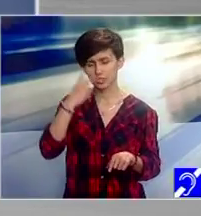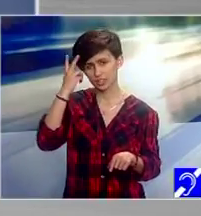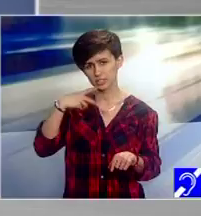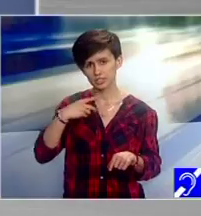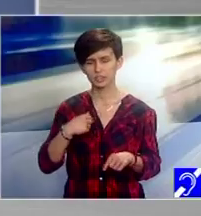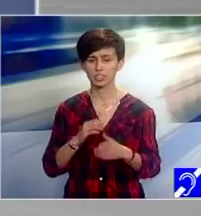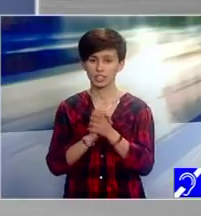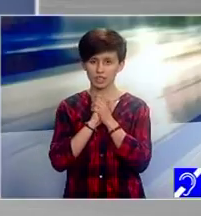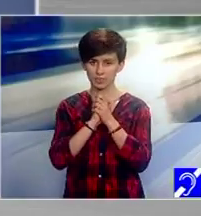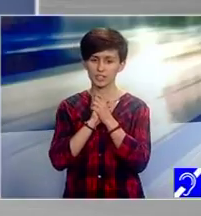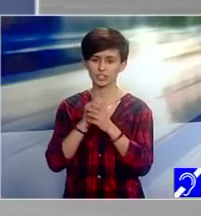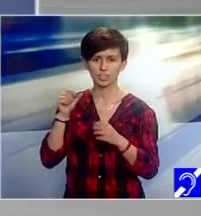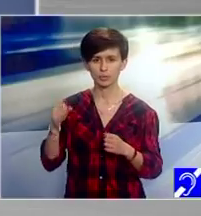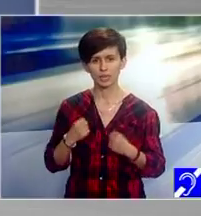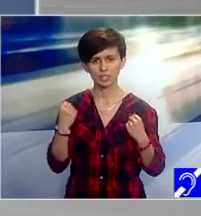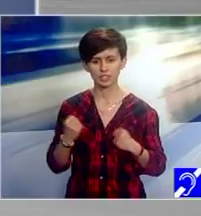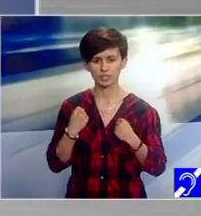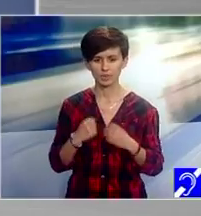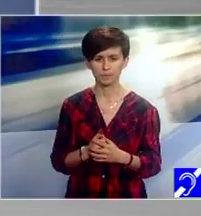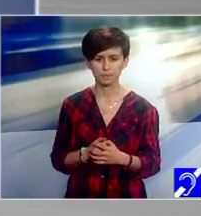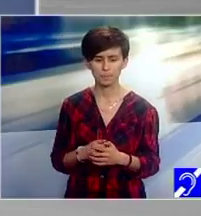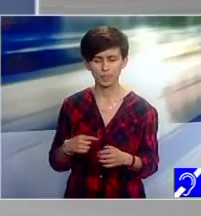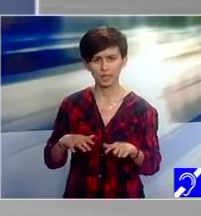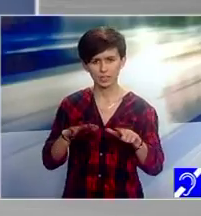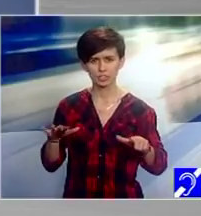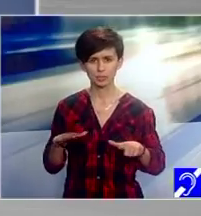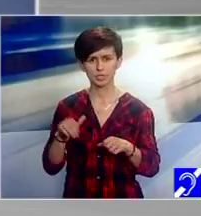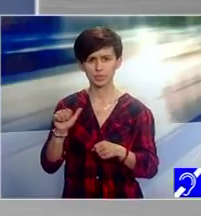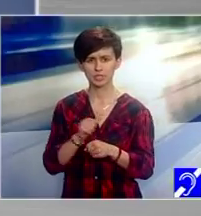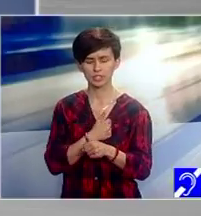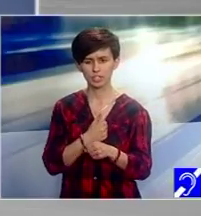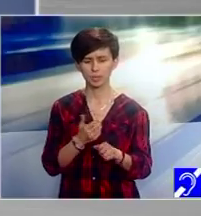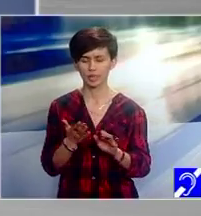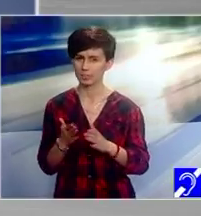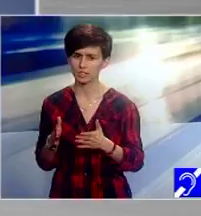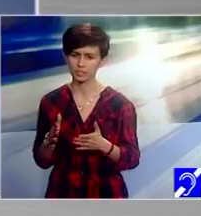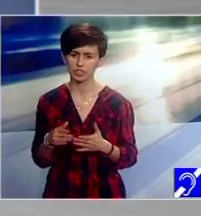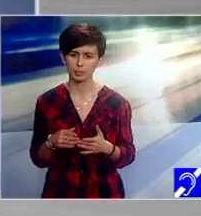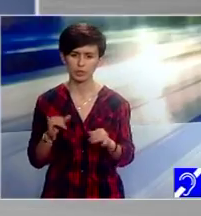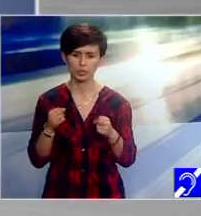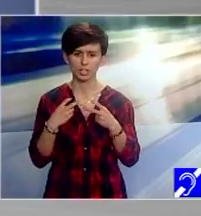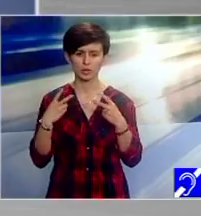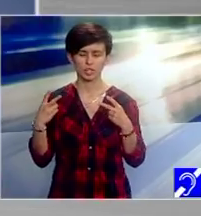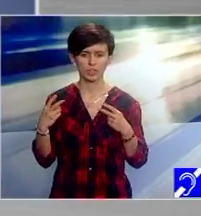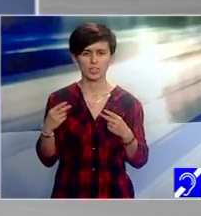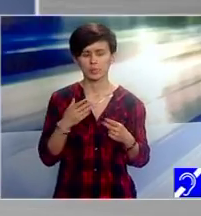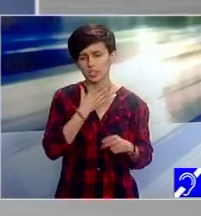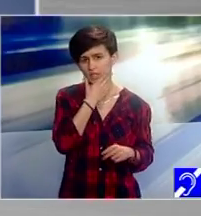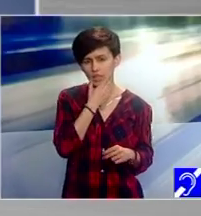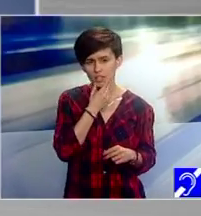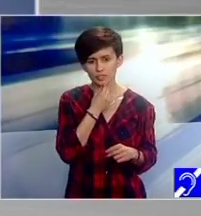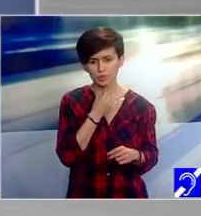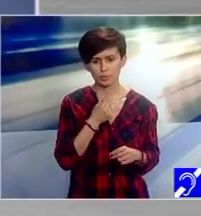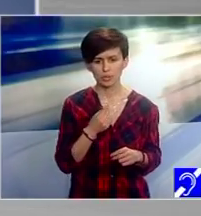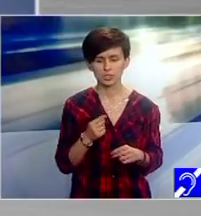antrenor. Mai departe, a doua zi de festival, 17 mai, debutează cu un eveniment frumos din